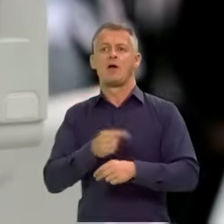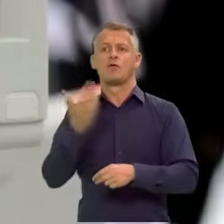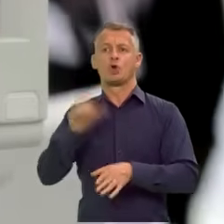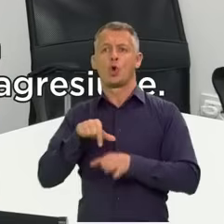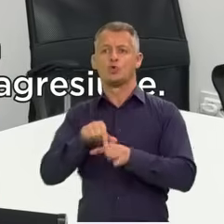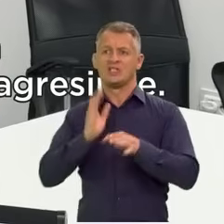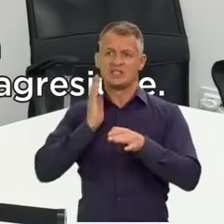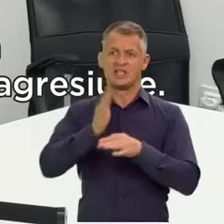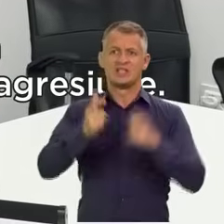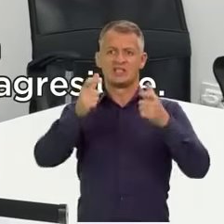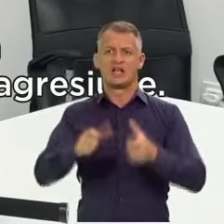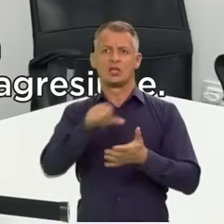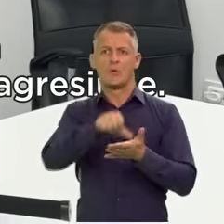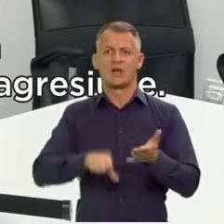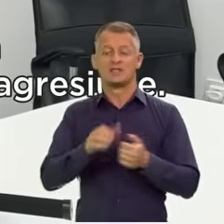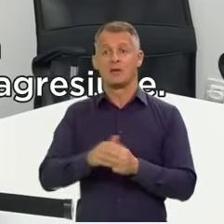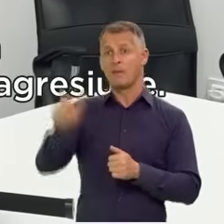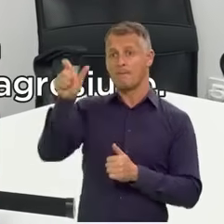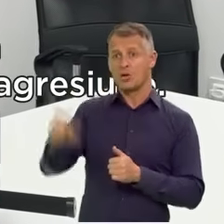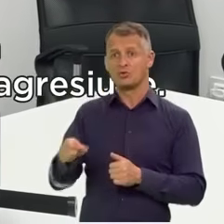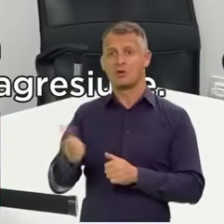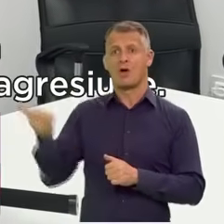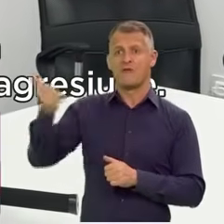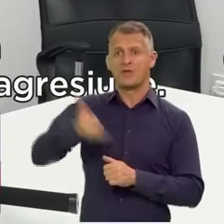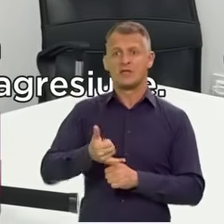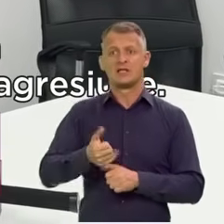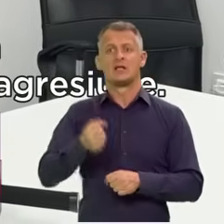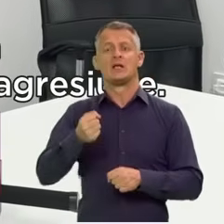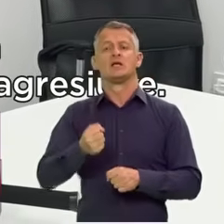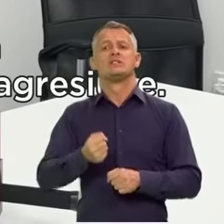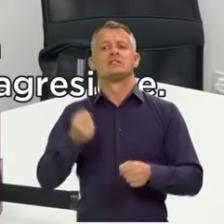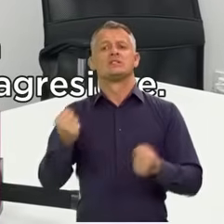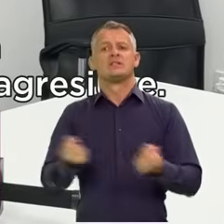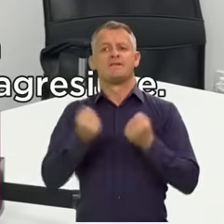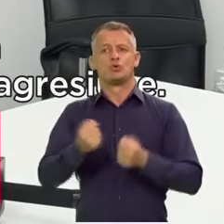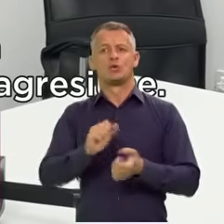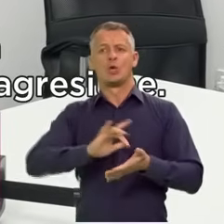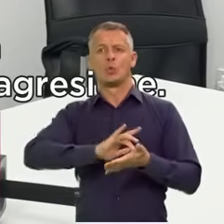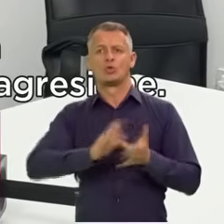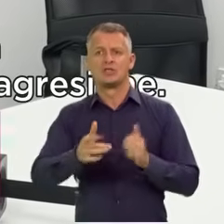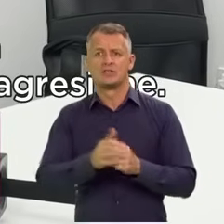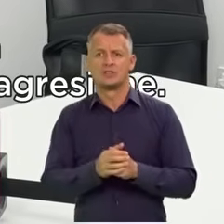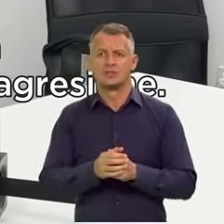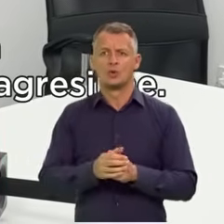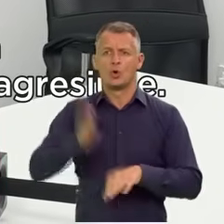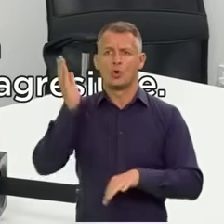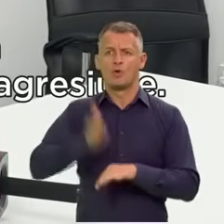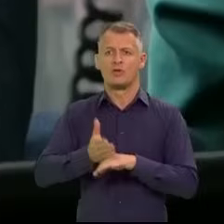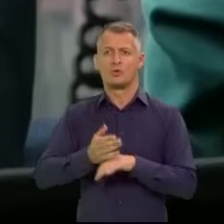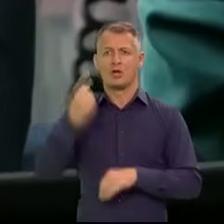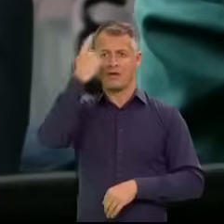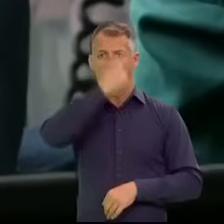de operații. Pacientul se prezintă în serviciul de urgență cu un traumatism craniofacial produs prin